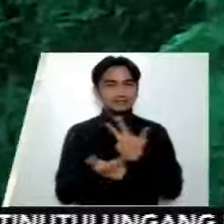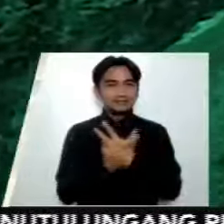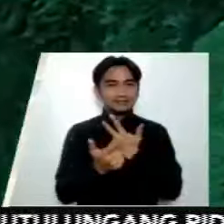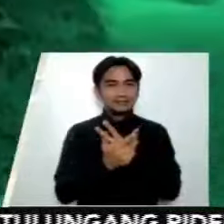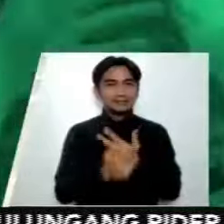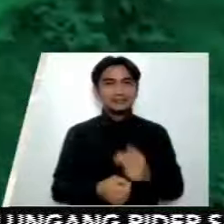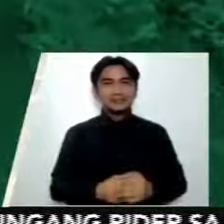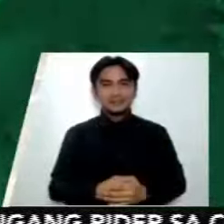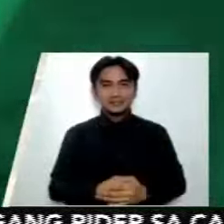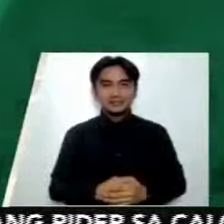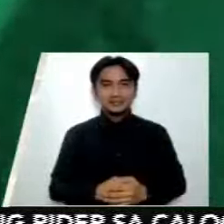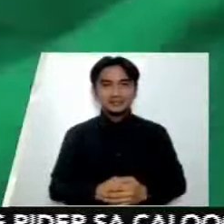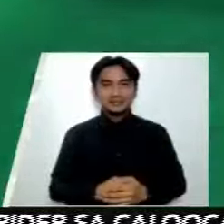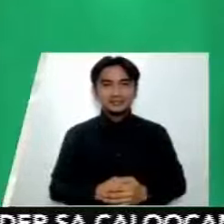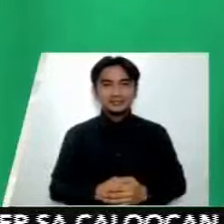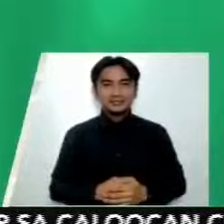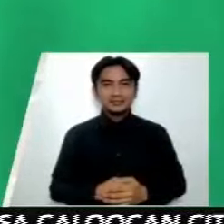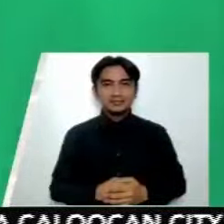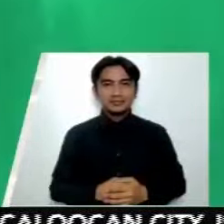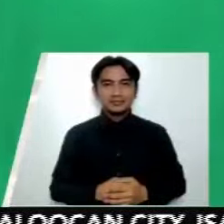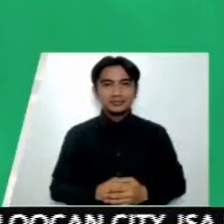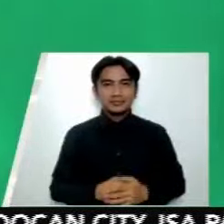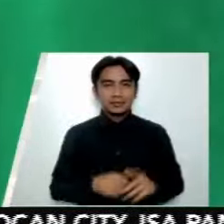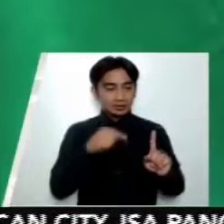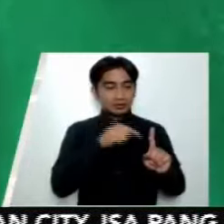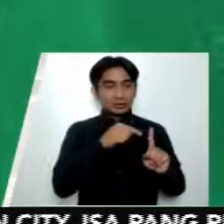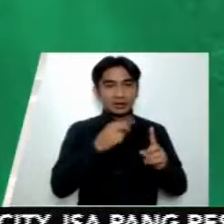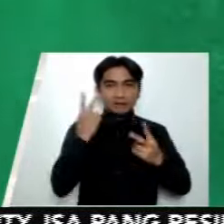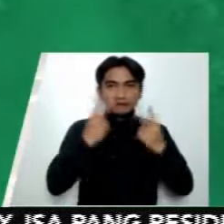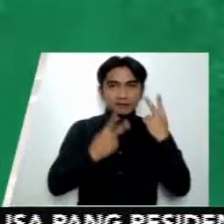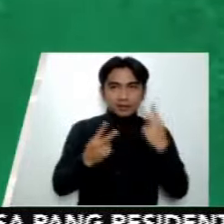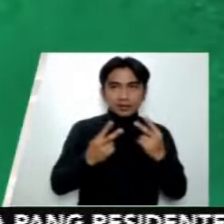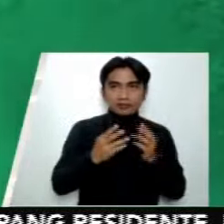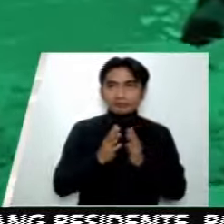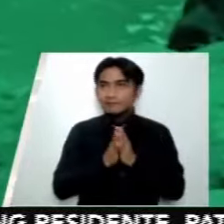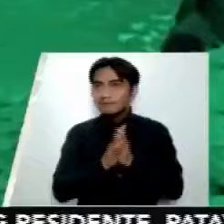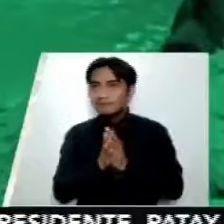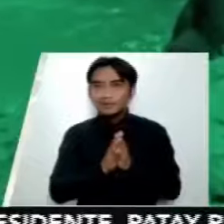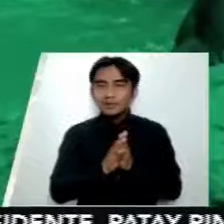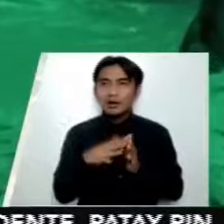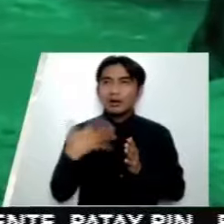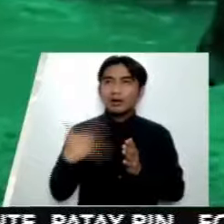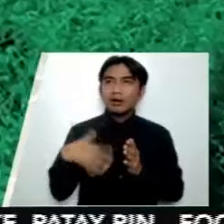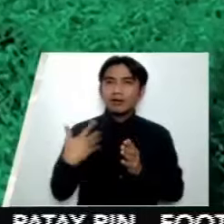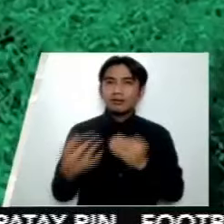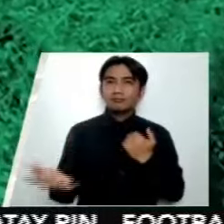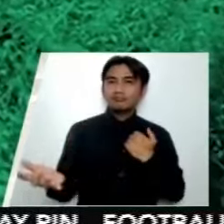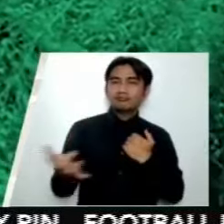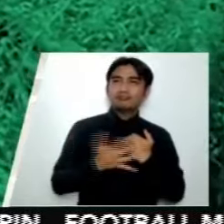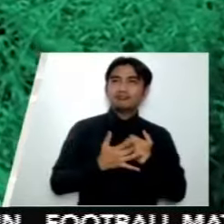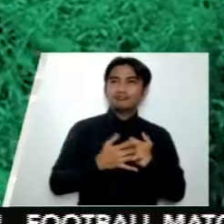Laguna sa pagbisita ni Gabriel tobes tila Hulog Ng Langit ang kanyang